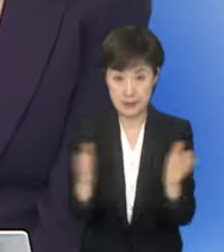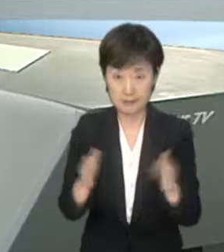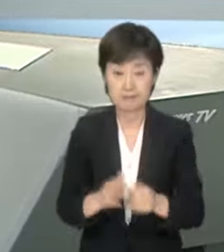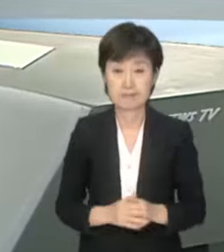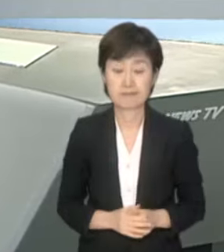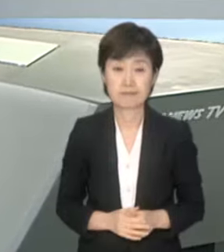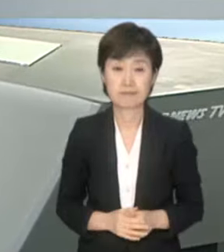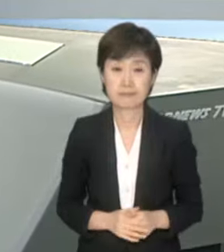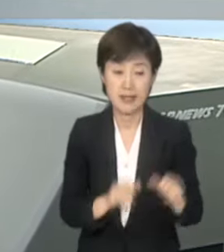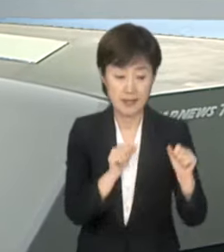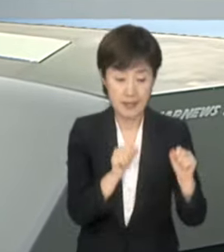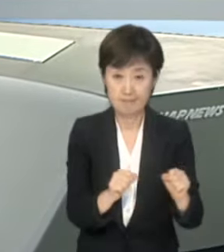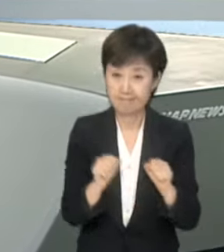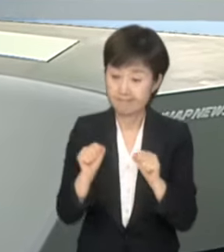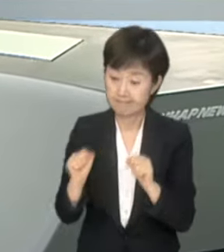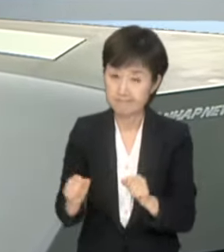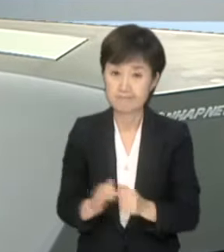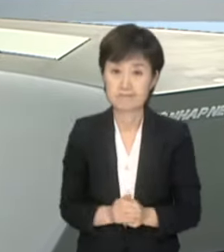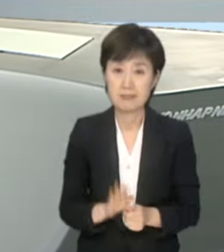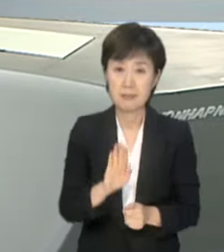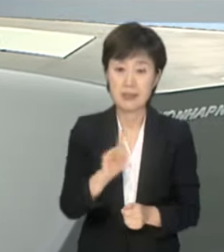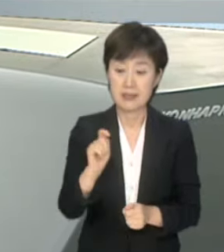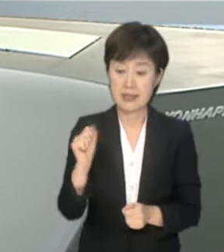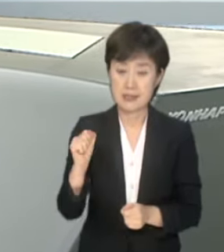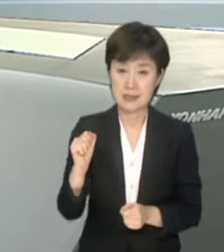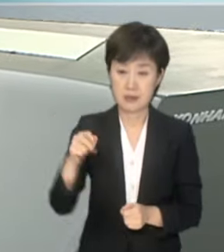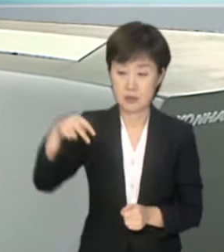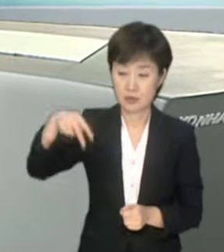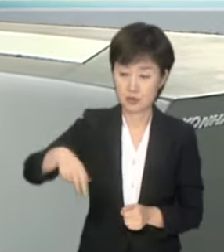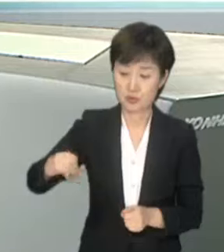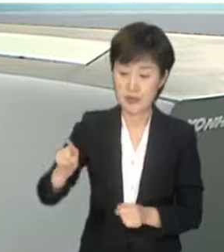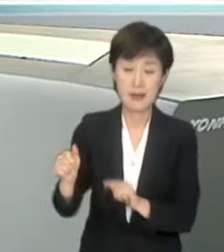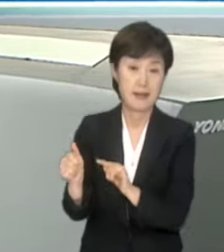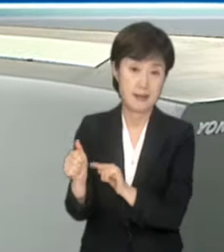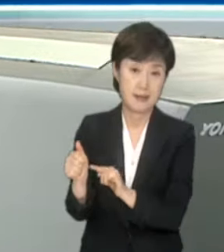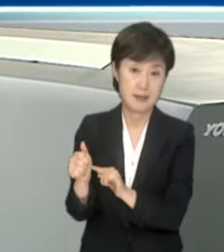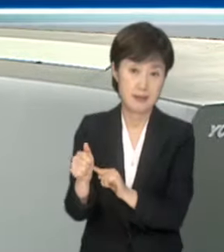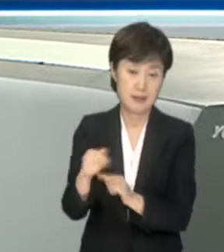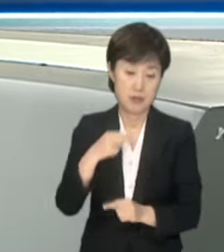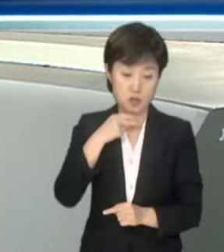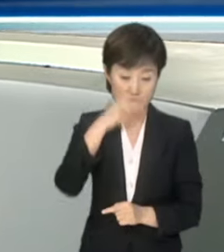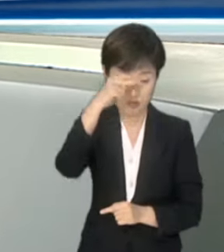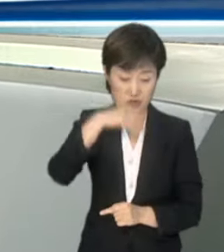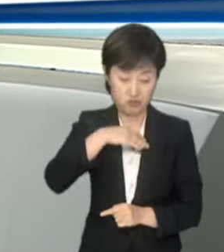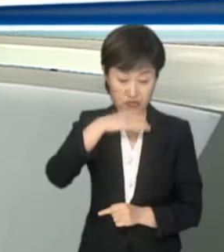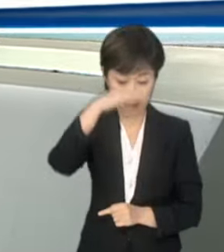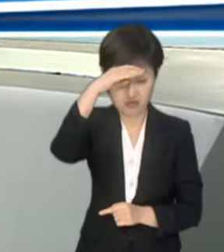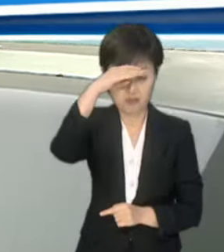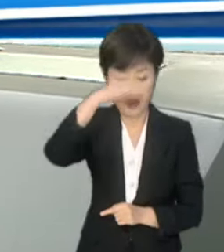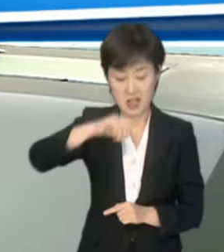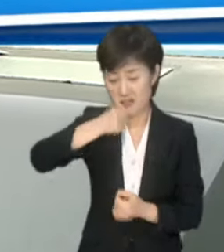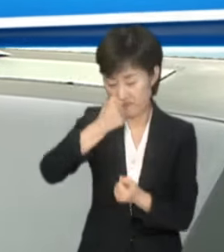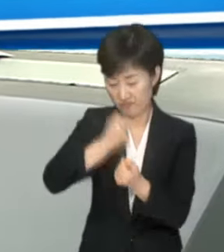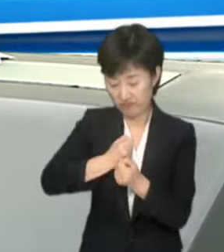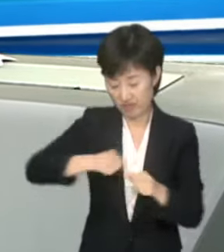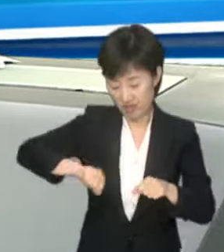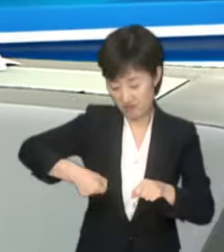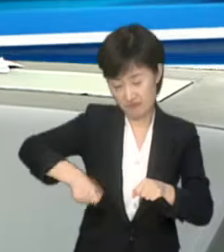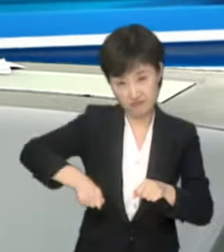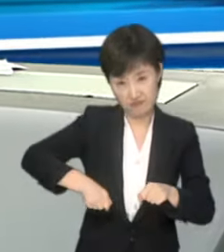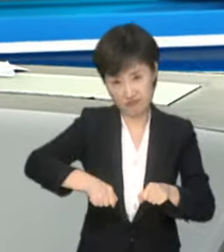어서 오십시오. 안녕하세요. 자, BTS 슈가 씨 얘기부터 해보겠습니다. 음주를 한 상태로 전동 스쿠터를 몰았던 당시에